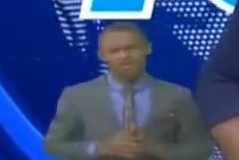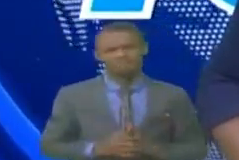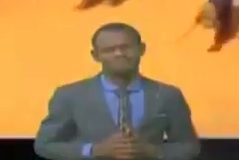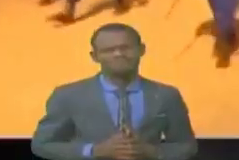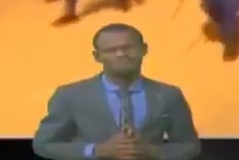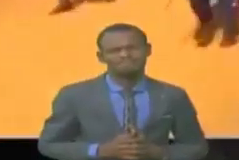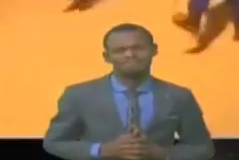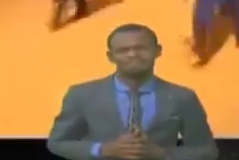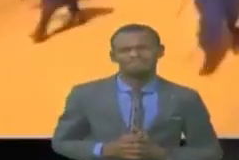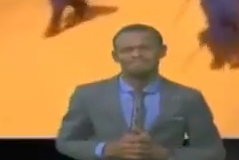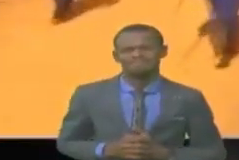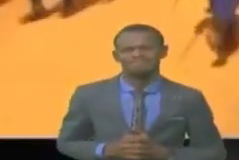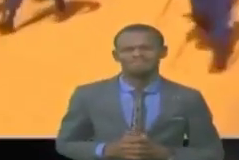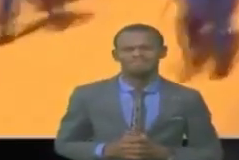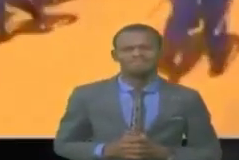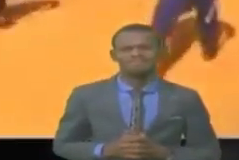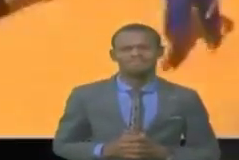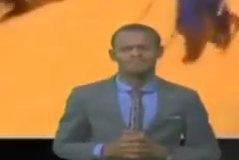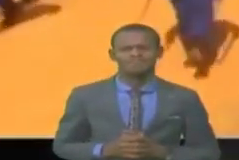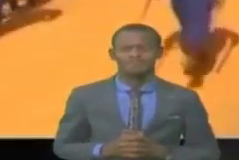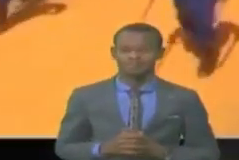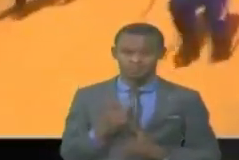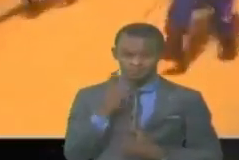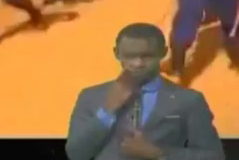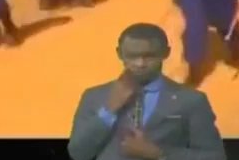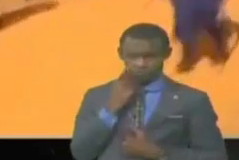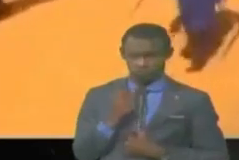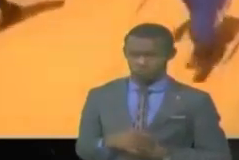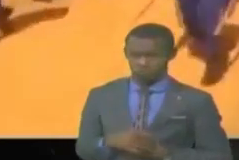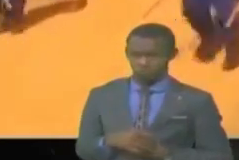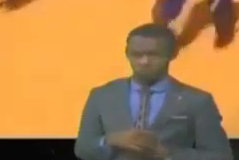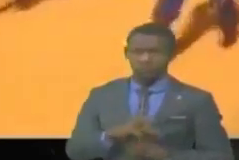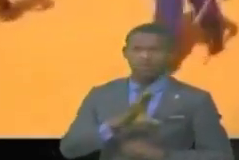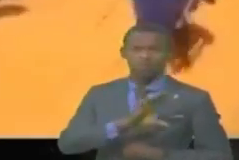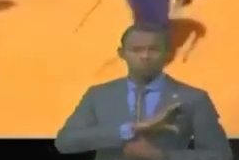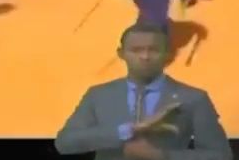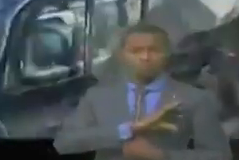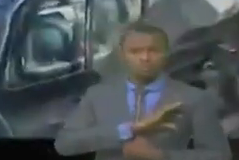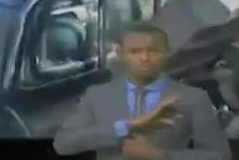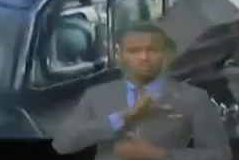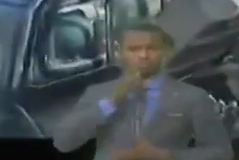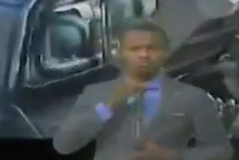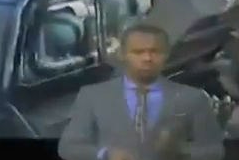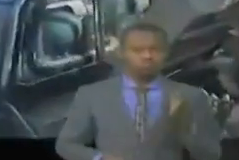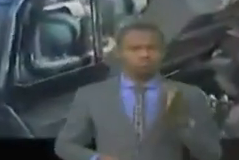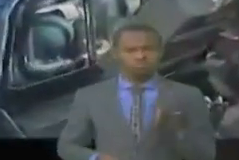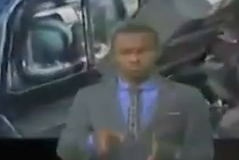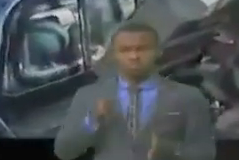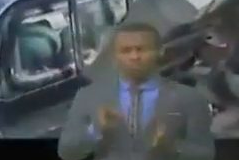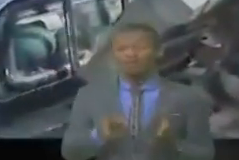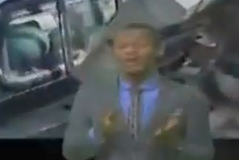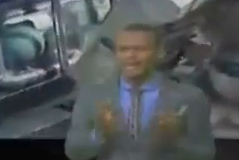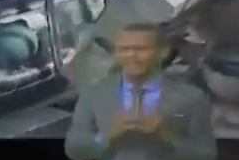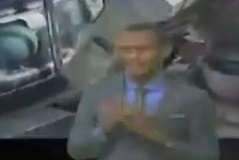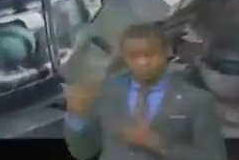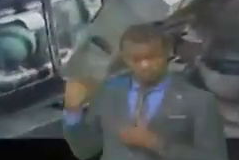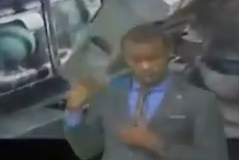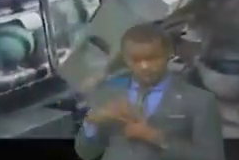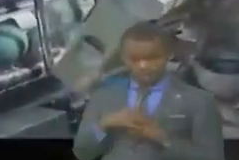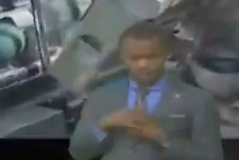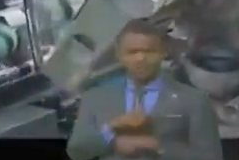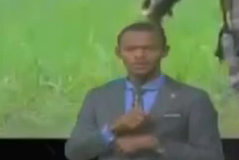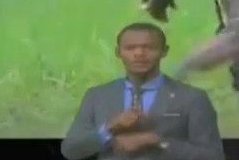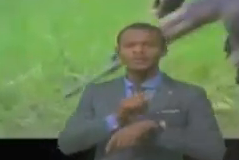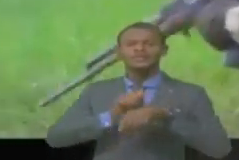reportage. « Après la stabilisation du territoire